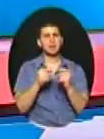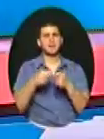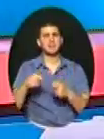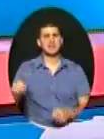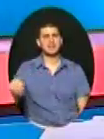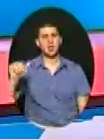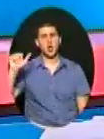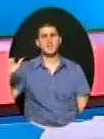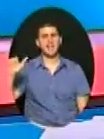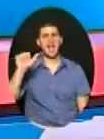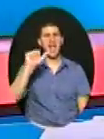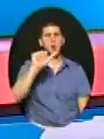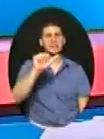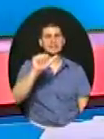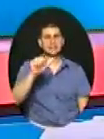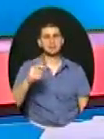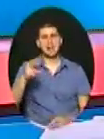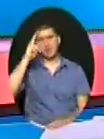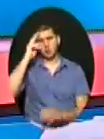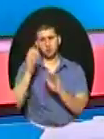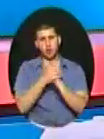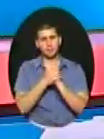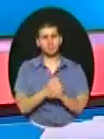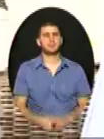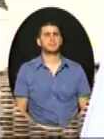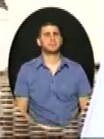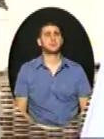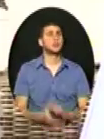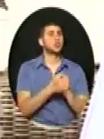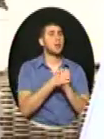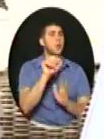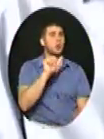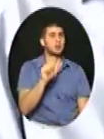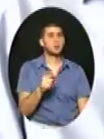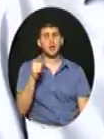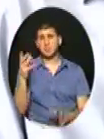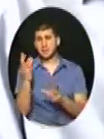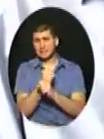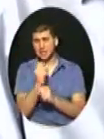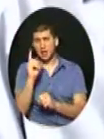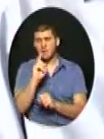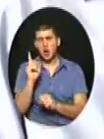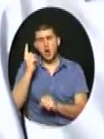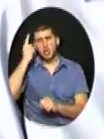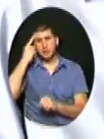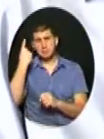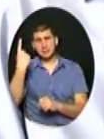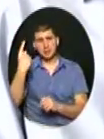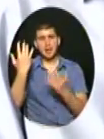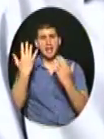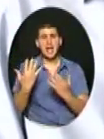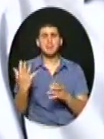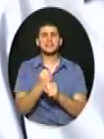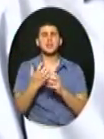חבר הכנסת אופיר קוניס מהליכוד שלום לך שלום אורית ניצחתם אבל לא שערת גם אתם עד כמה